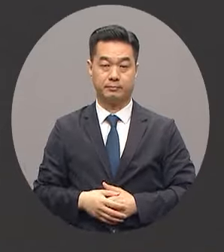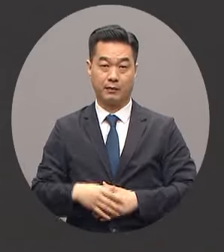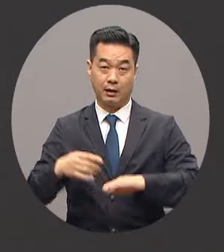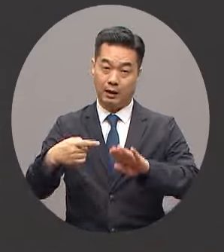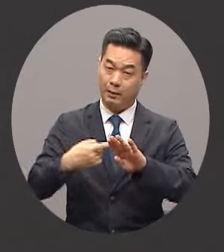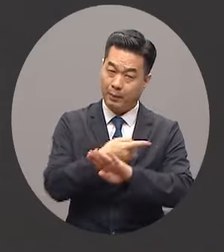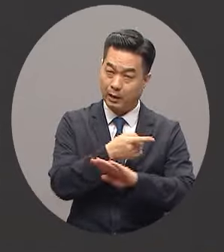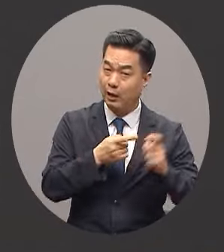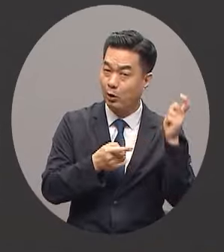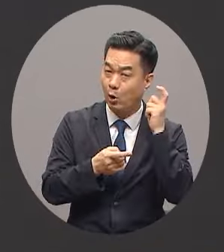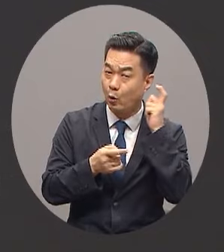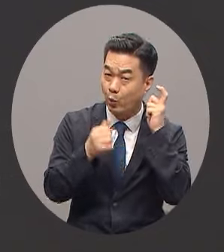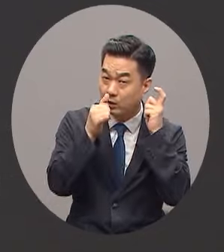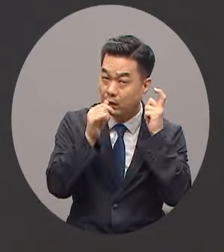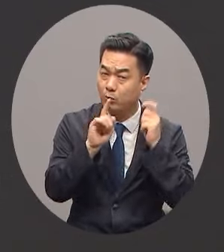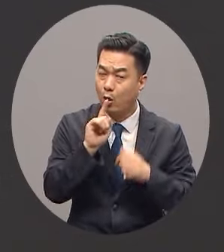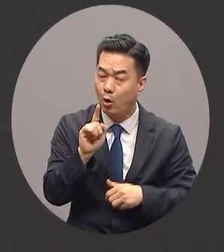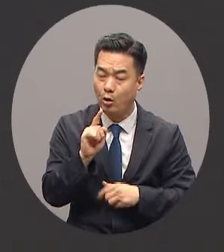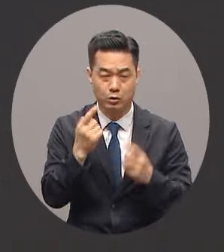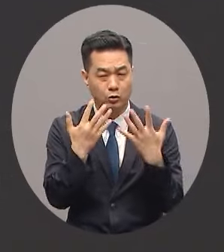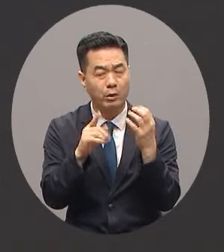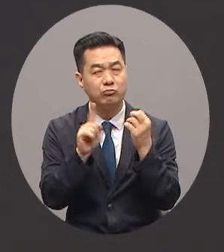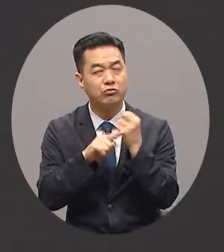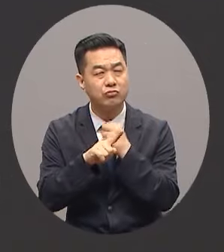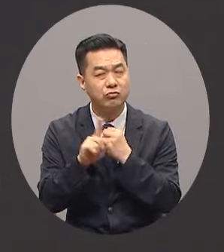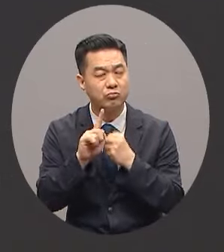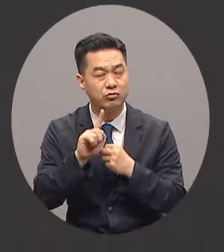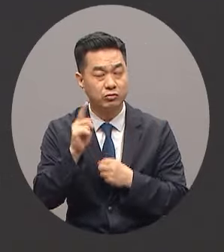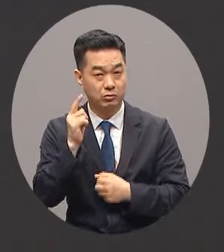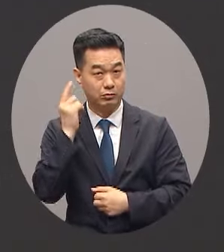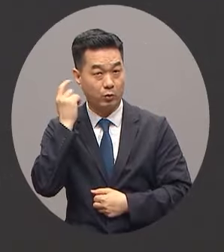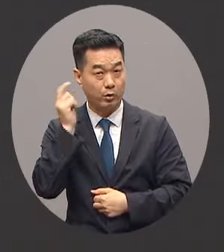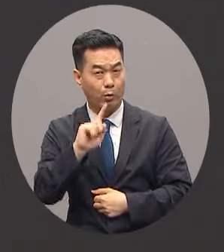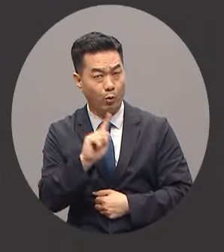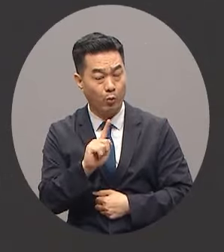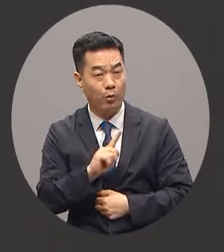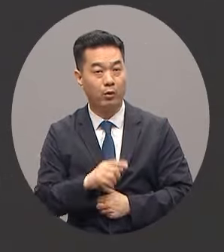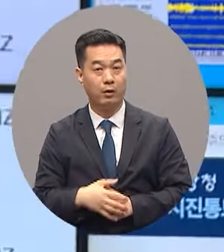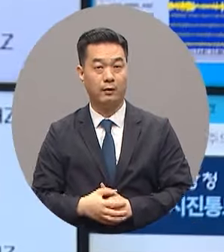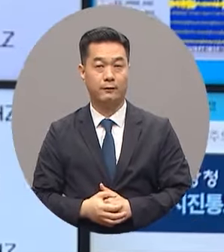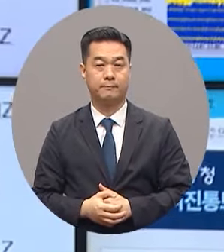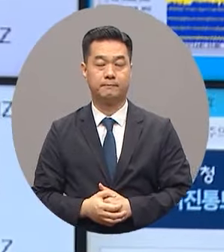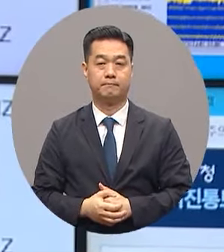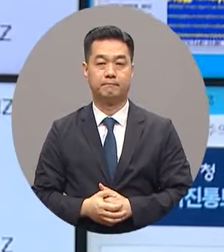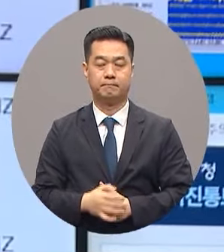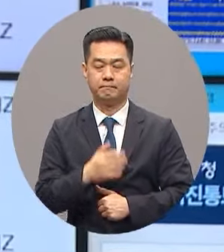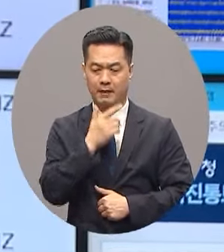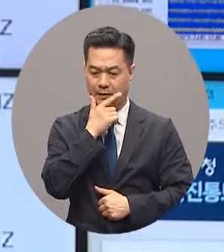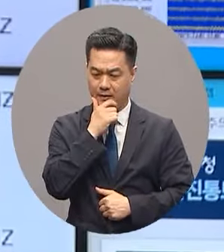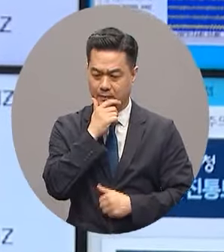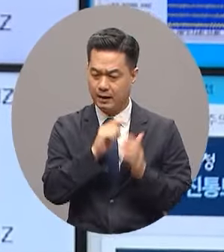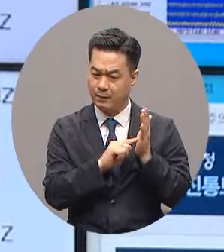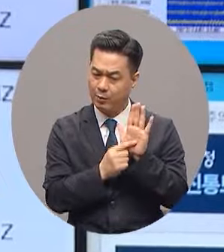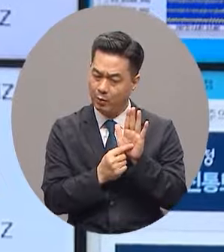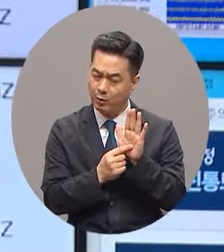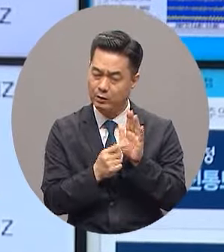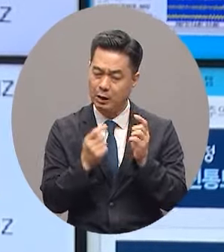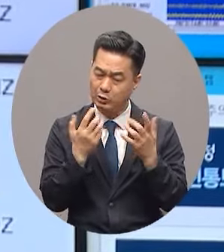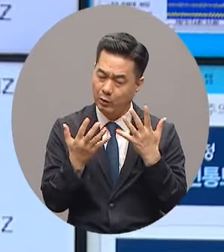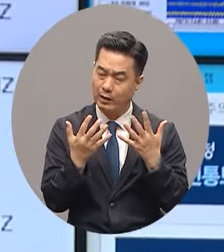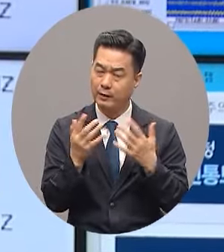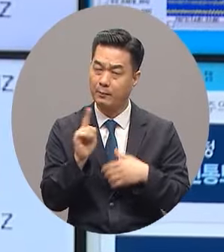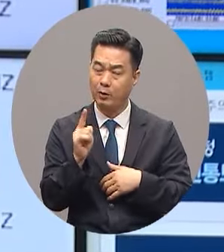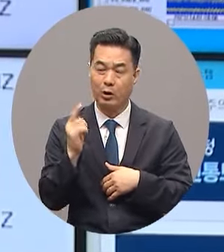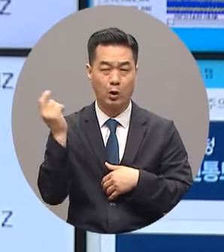밖에서도 소리를 들으셨다고 했는데 정확히 어떤 소리를 좀 들으셨죠? 글쎄, 뭐라고 표현해야 될까? 정확히 뭐